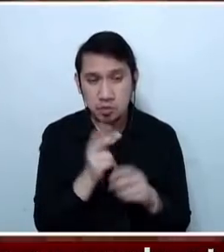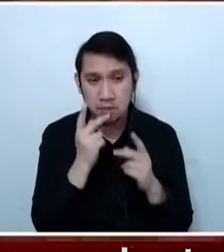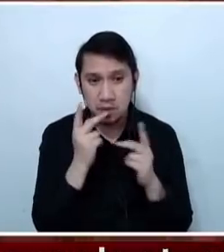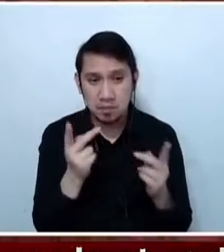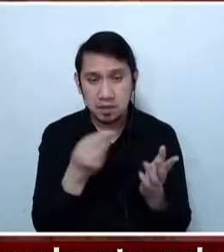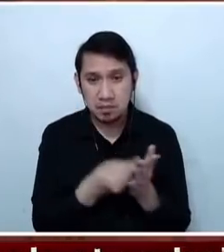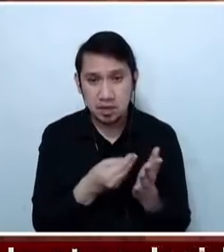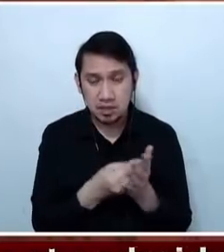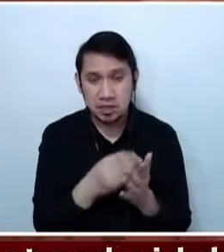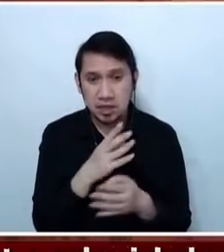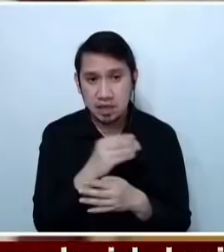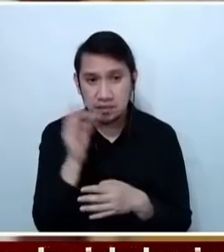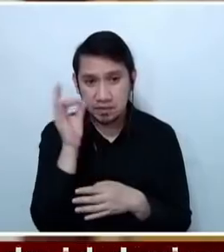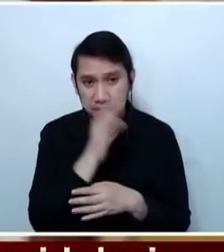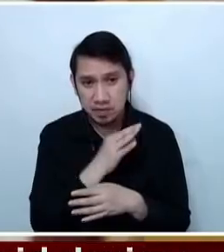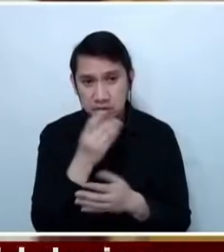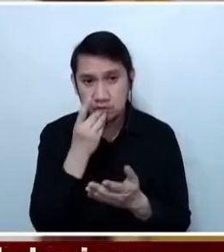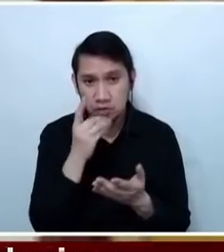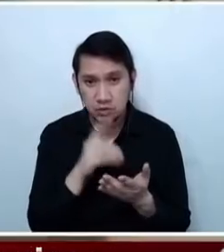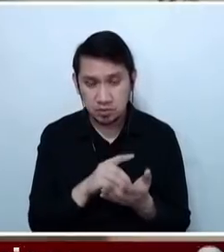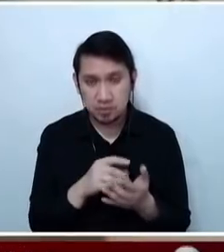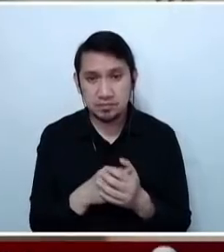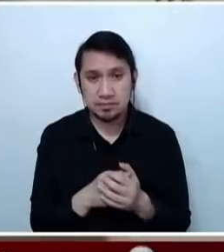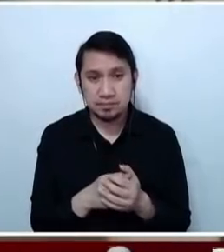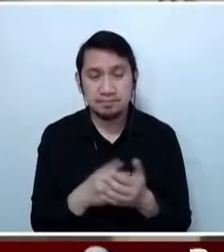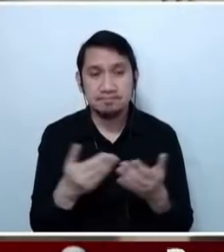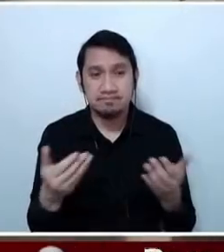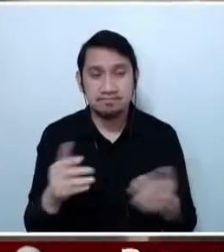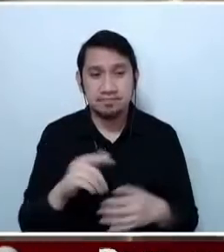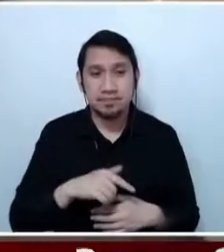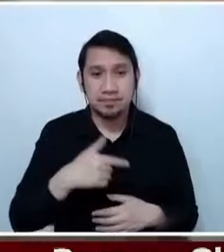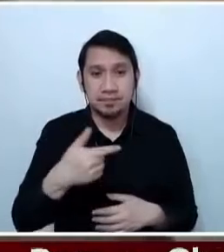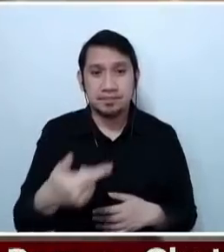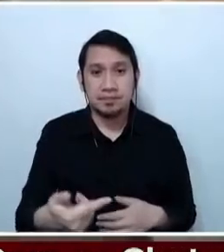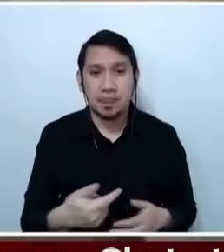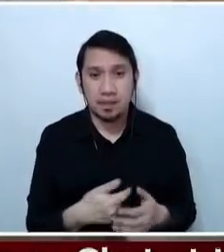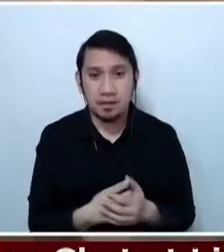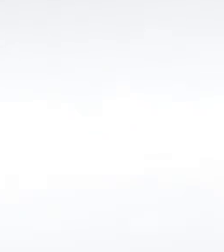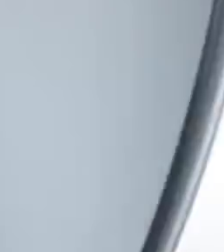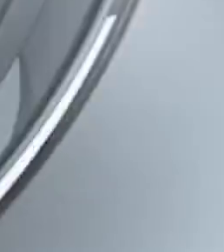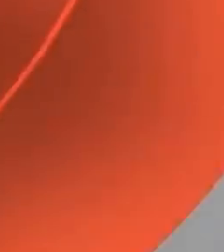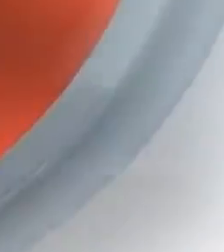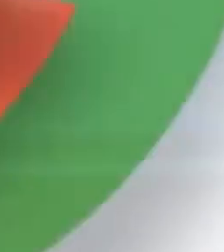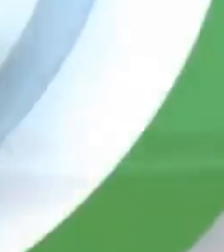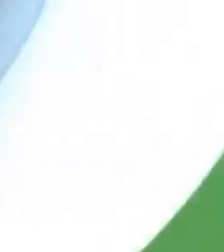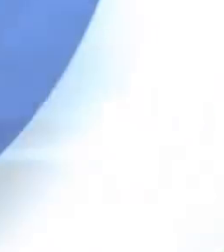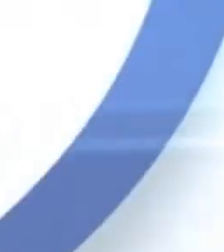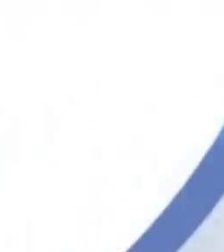documents ang mga suspect. Jerome Lantin, ABS-CBN News.